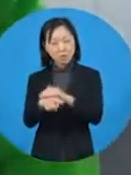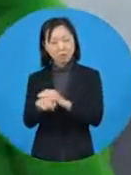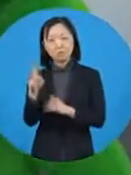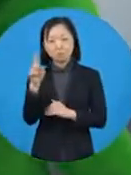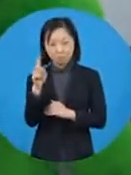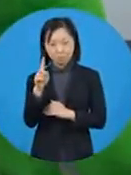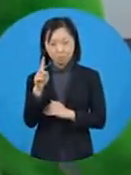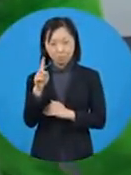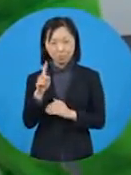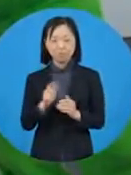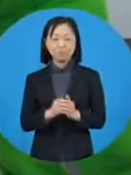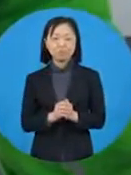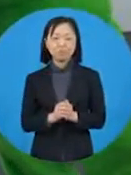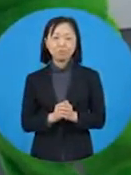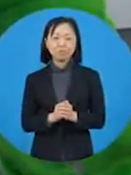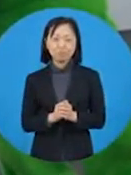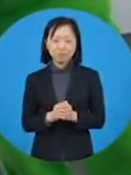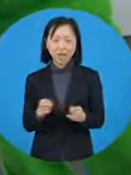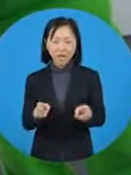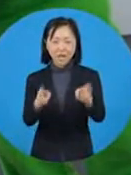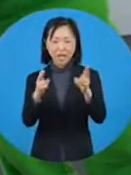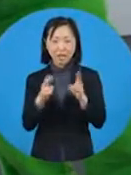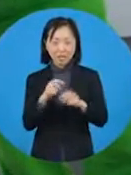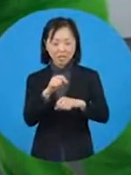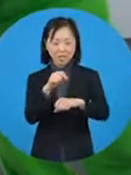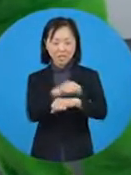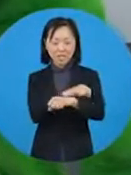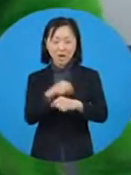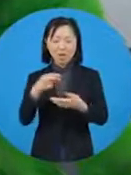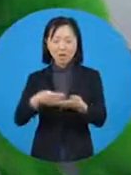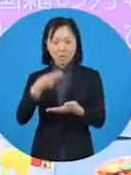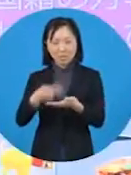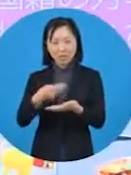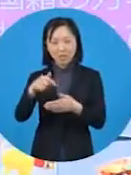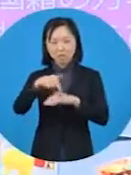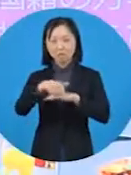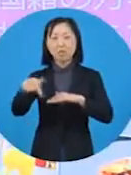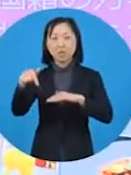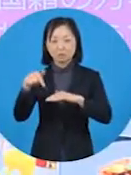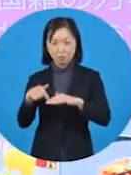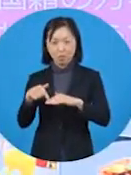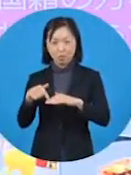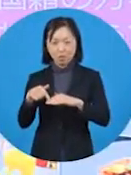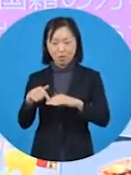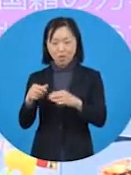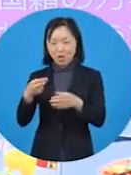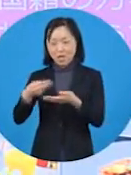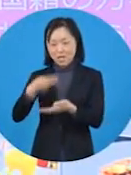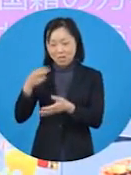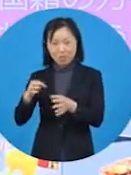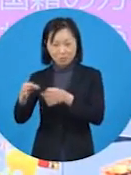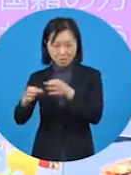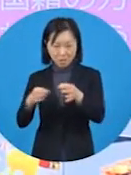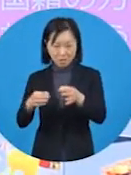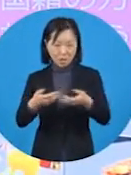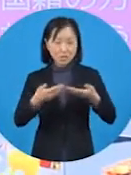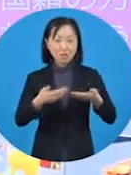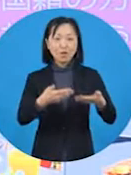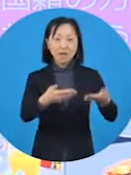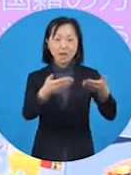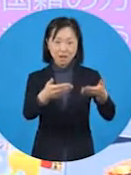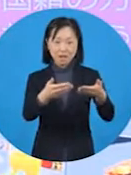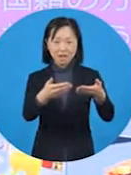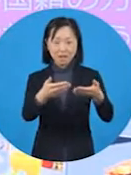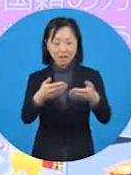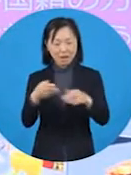プロジェクトが立ち上がったんですか？ 板橋織めしプロジェクトは、区内の飲食店や商店街